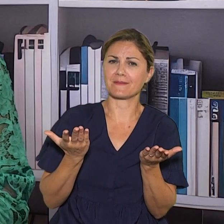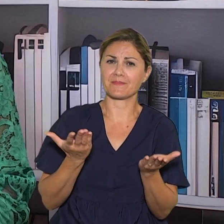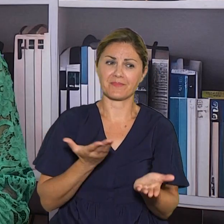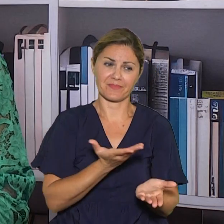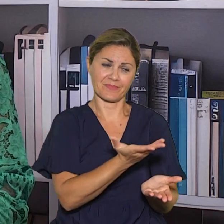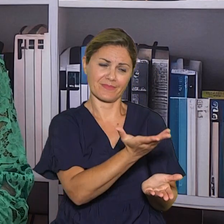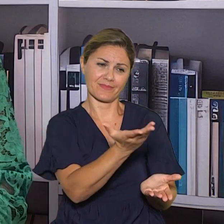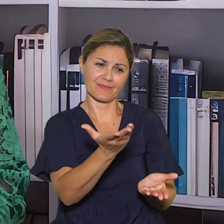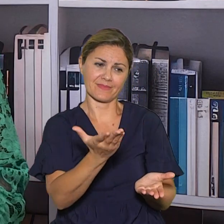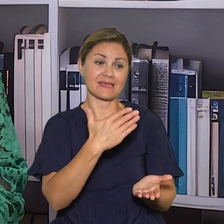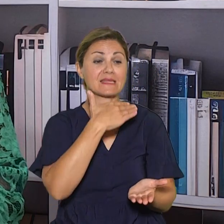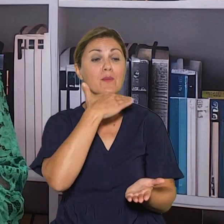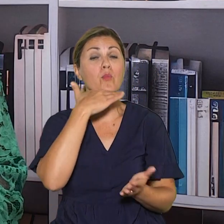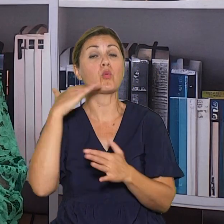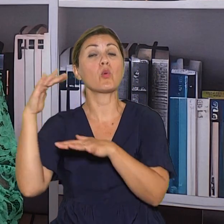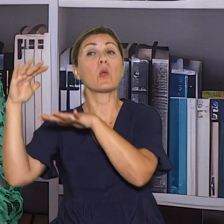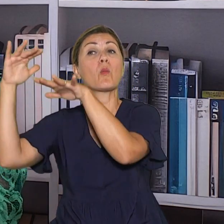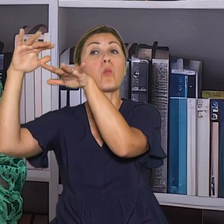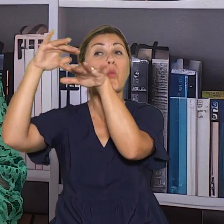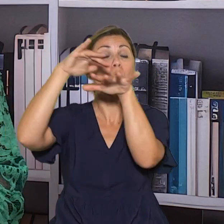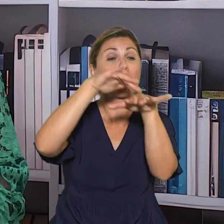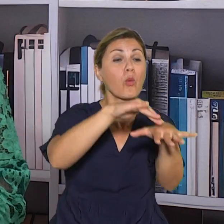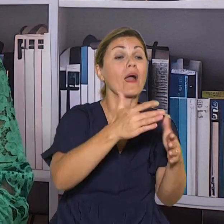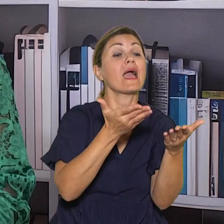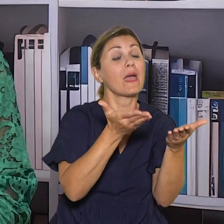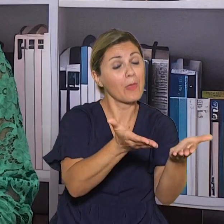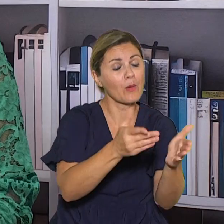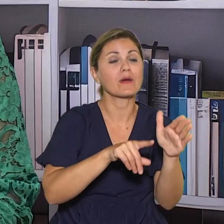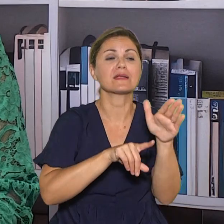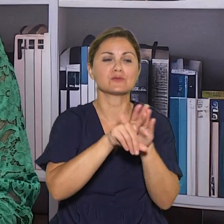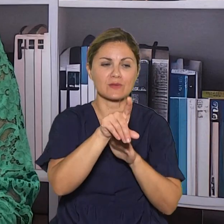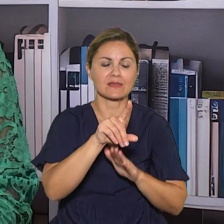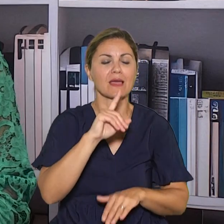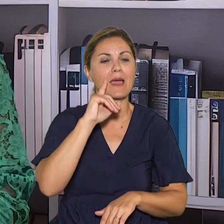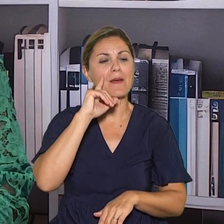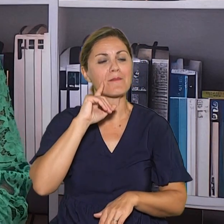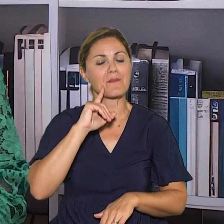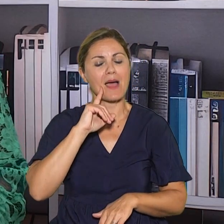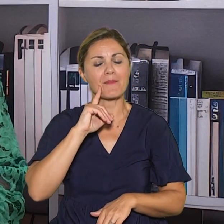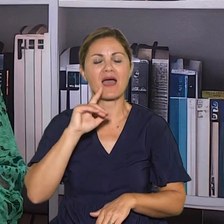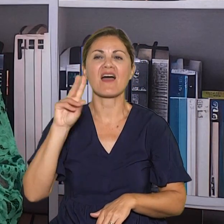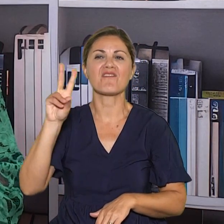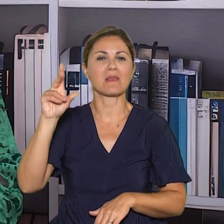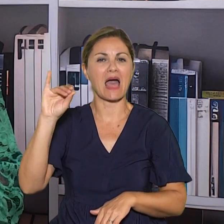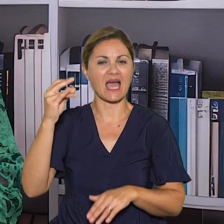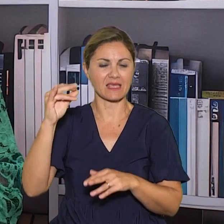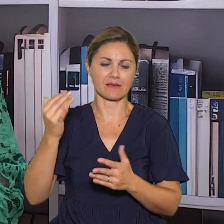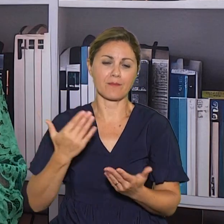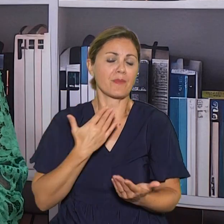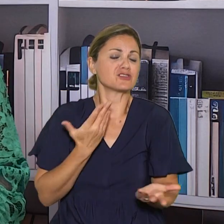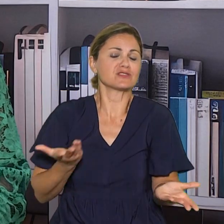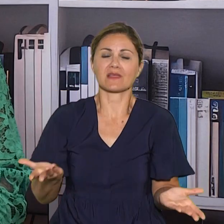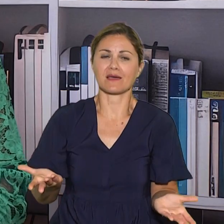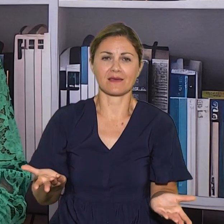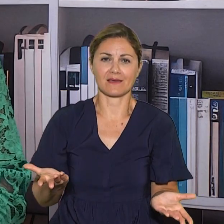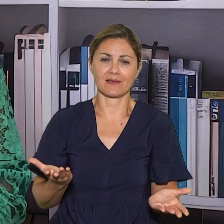je misto sad puno vlaja, e baš ti moja gospe fala. Mater je moja vlajina bila, davno je partila